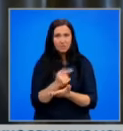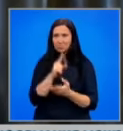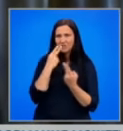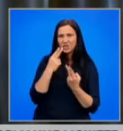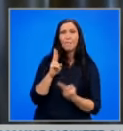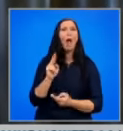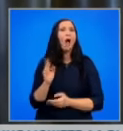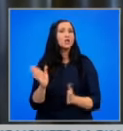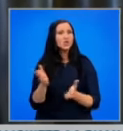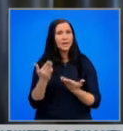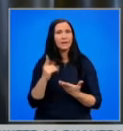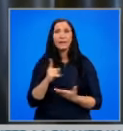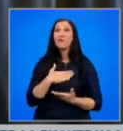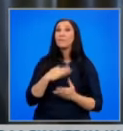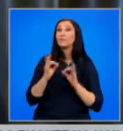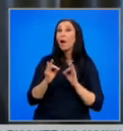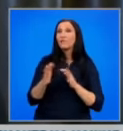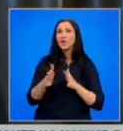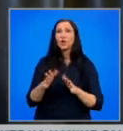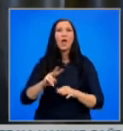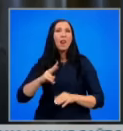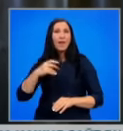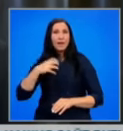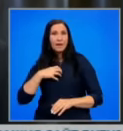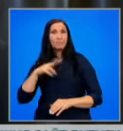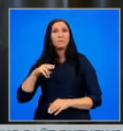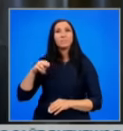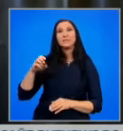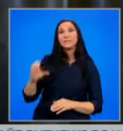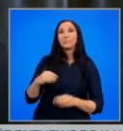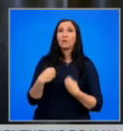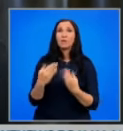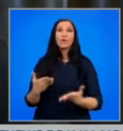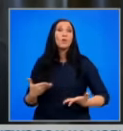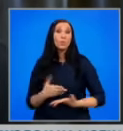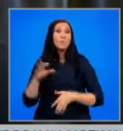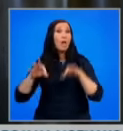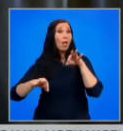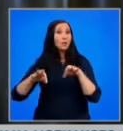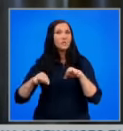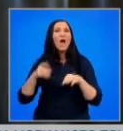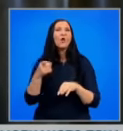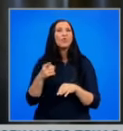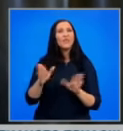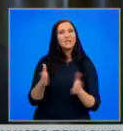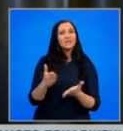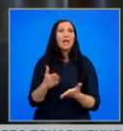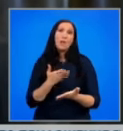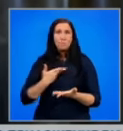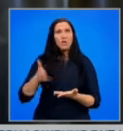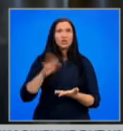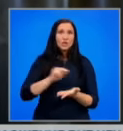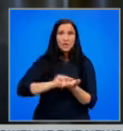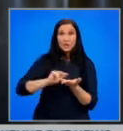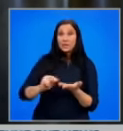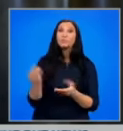това. Трябва Има такъв народ или ГЕРБ или ДПС да им дадат необходимите гласове. Ако това нещо стане, в крайна сметка ние ще се регистрираме, ще участваме